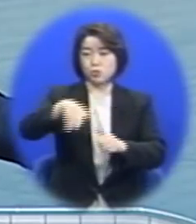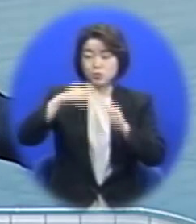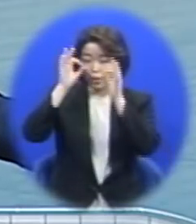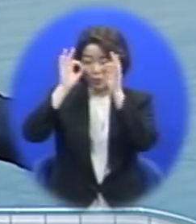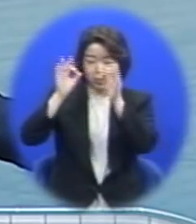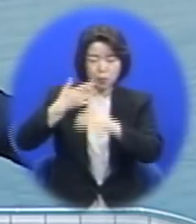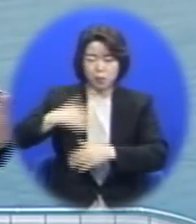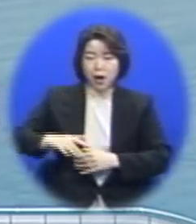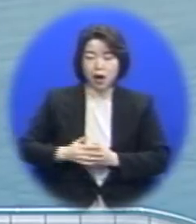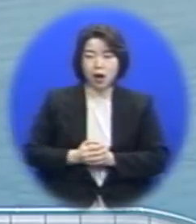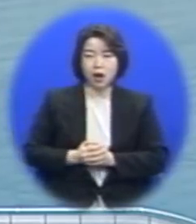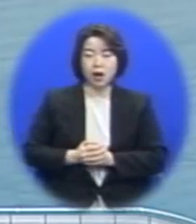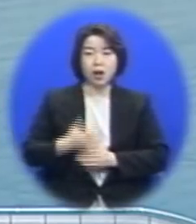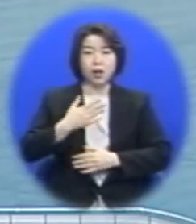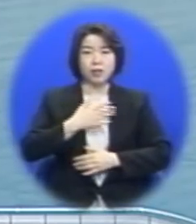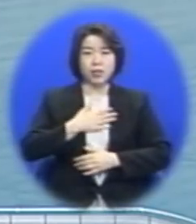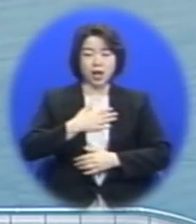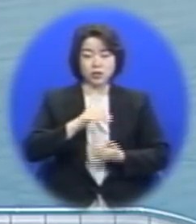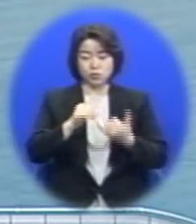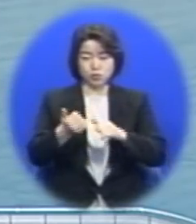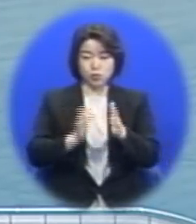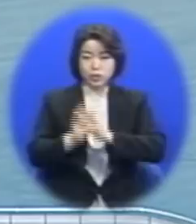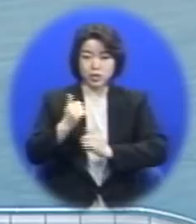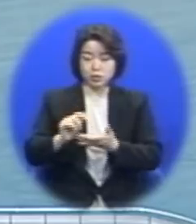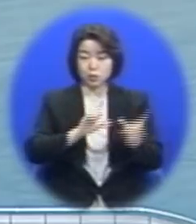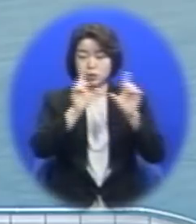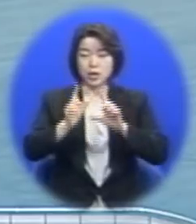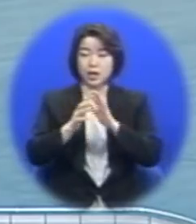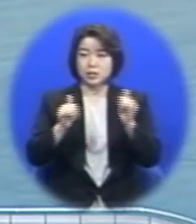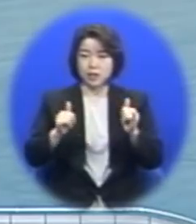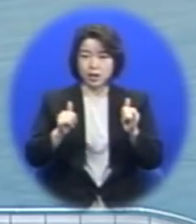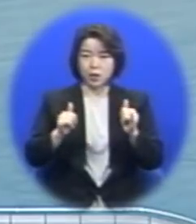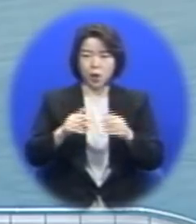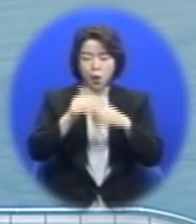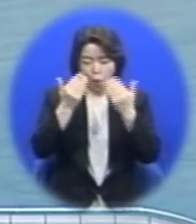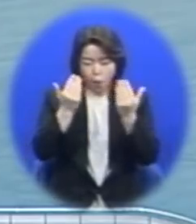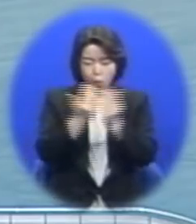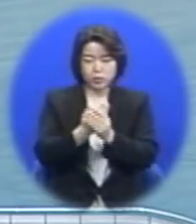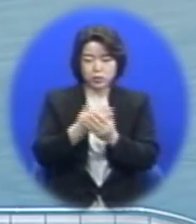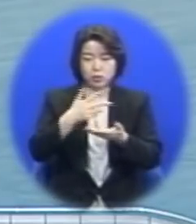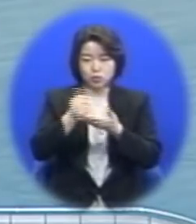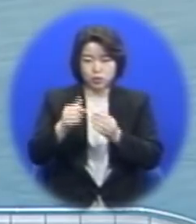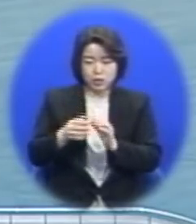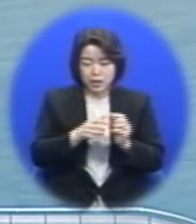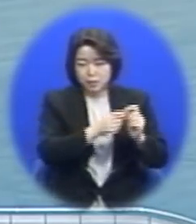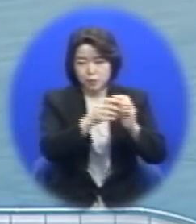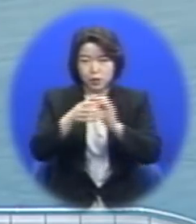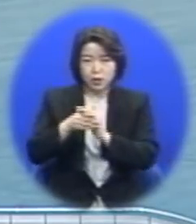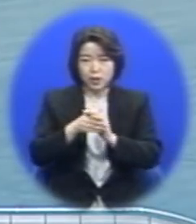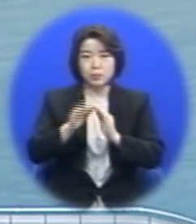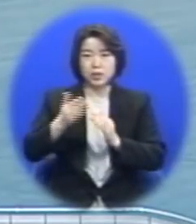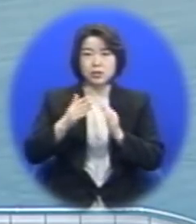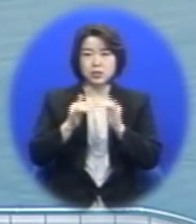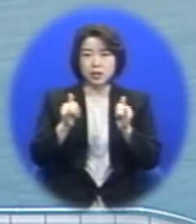없어요. 정말 나는 죽고 예수로 사는 사람, 주님과 온전히 연합된 사람 본 적이